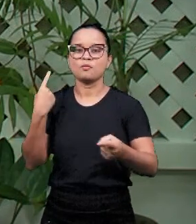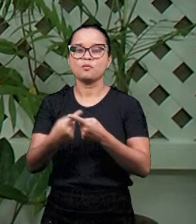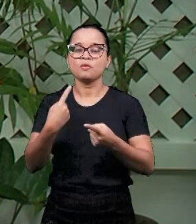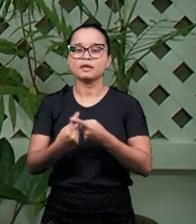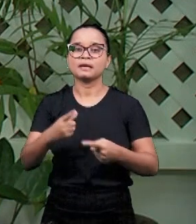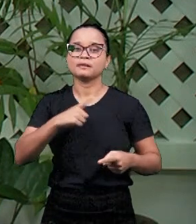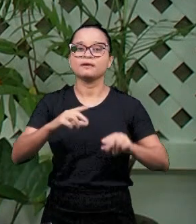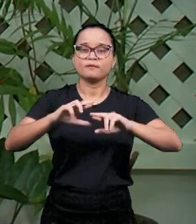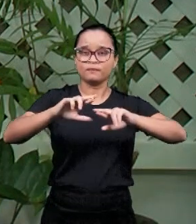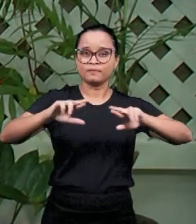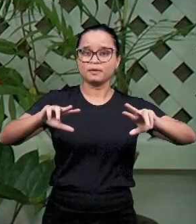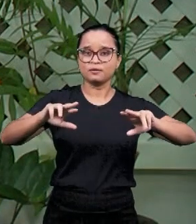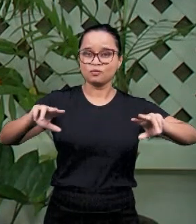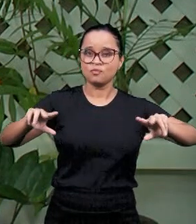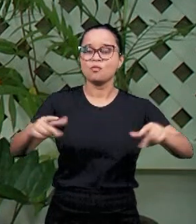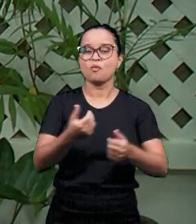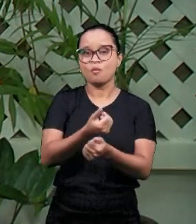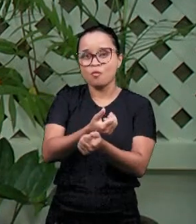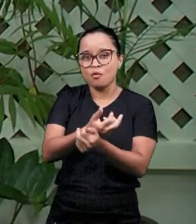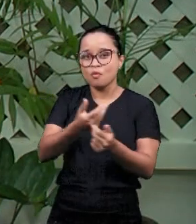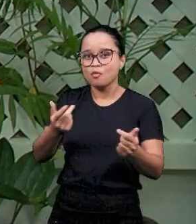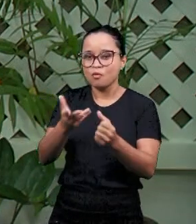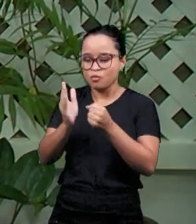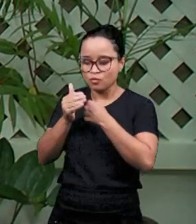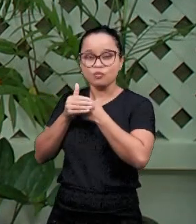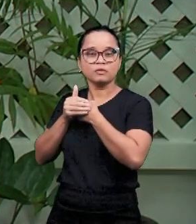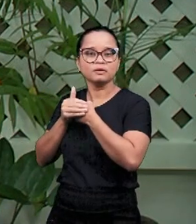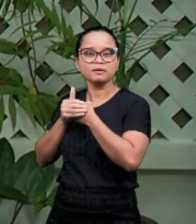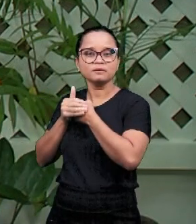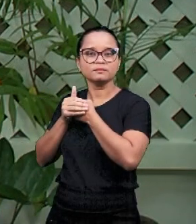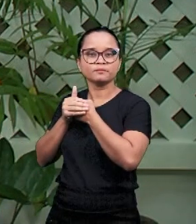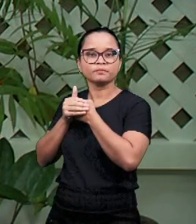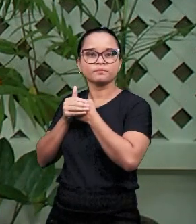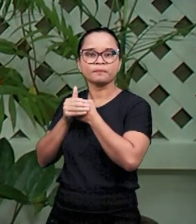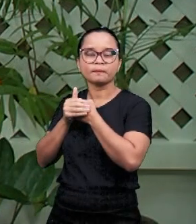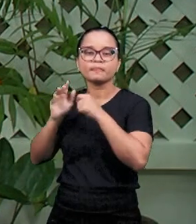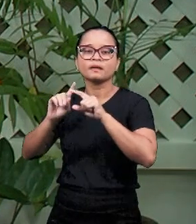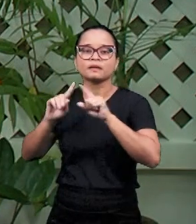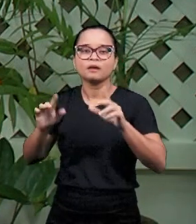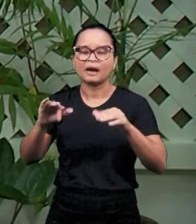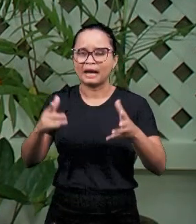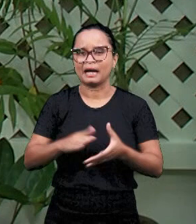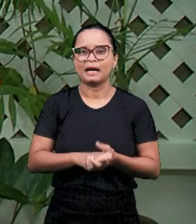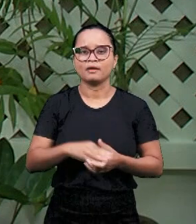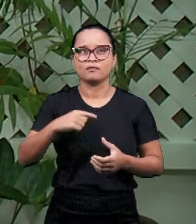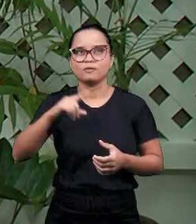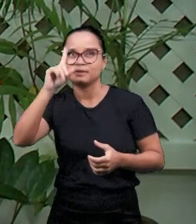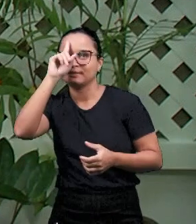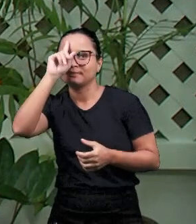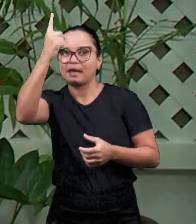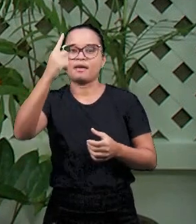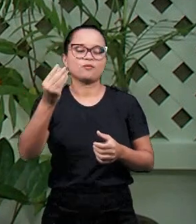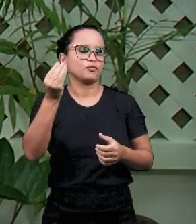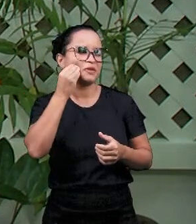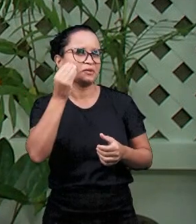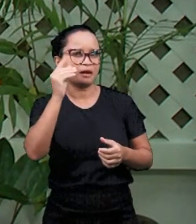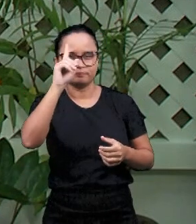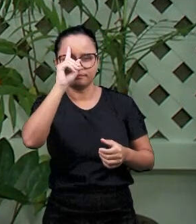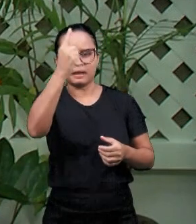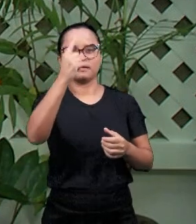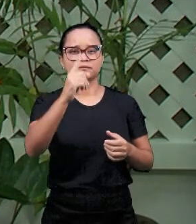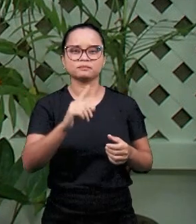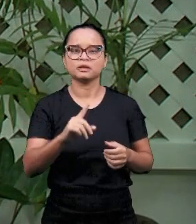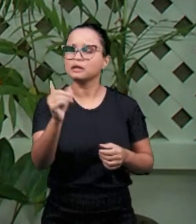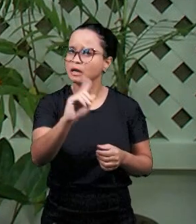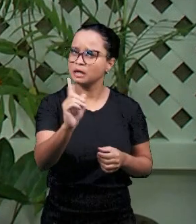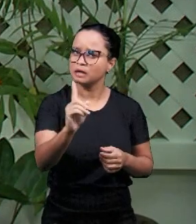est occulté. Et pour cela, maintenant je vais attirer l'attention de nos frères. Ce n'est pas la peine de vouloir deviner